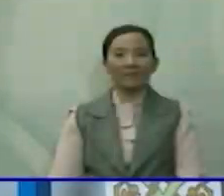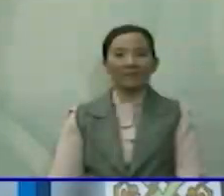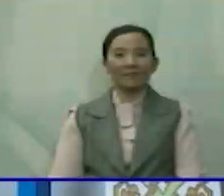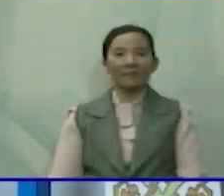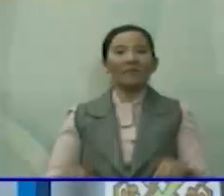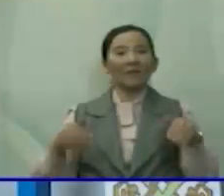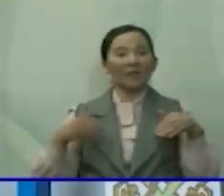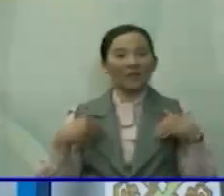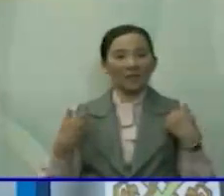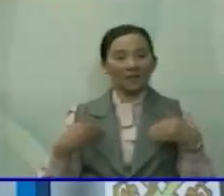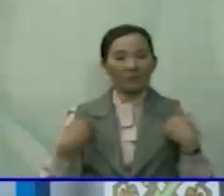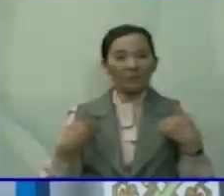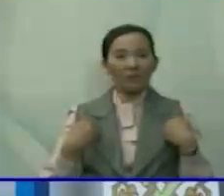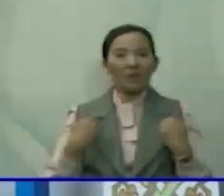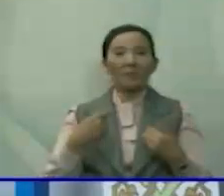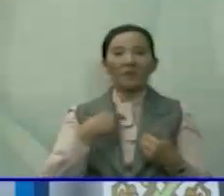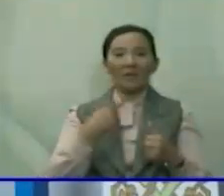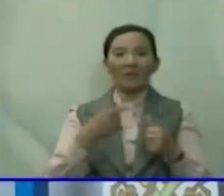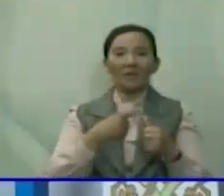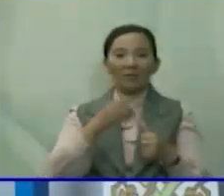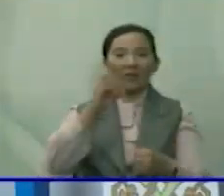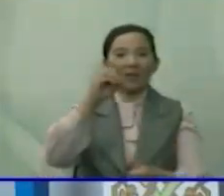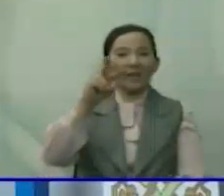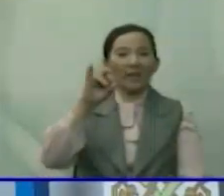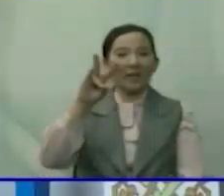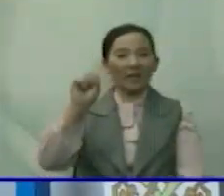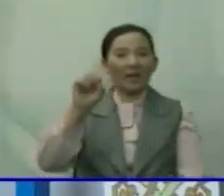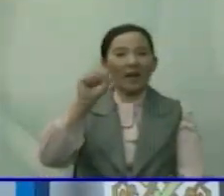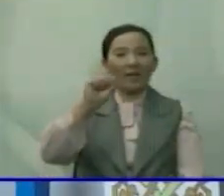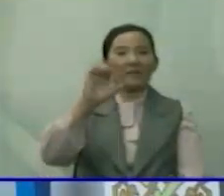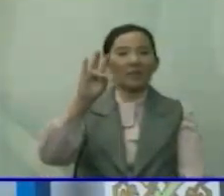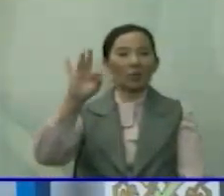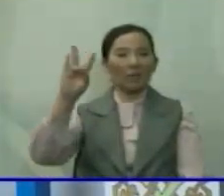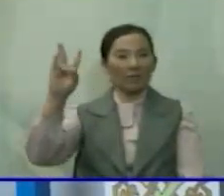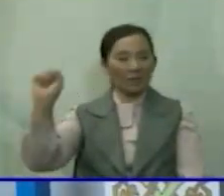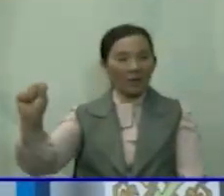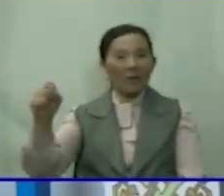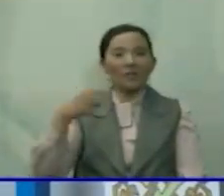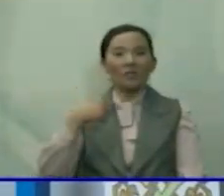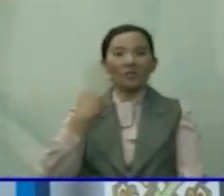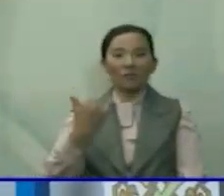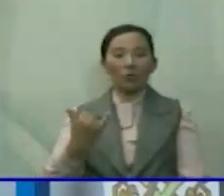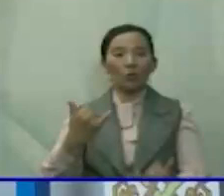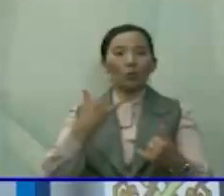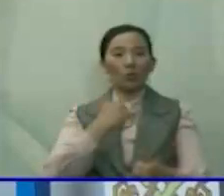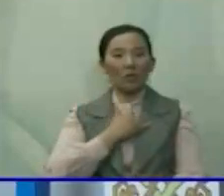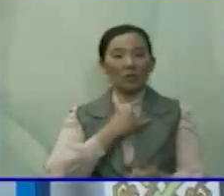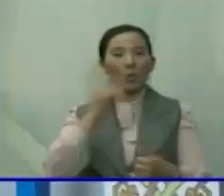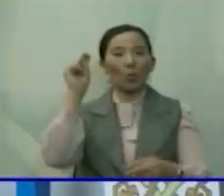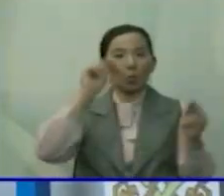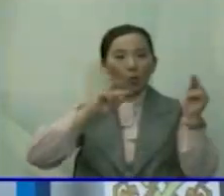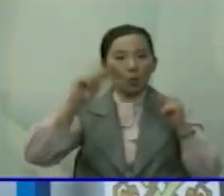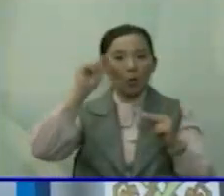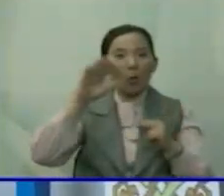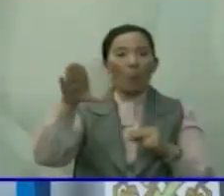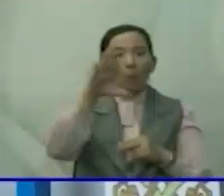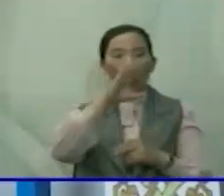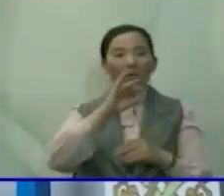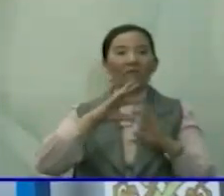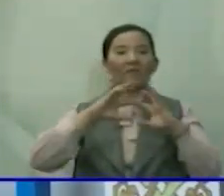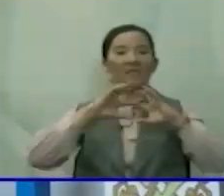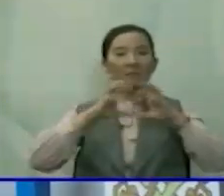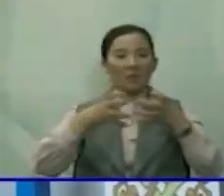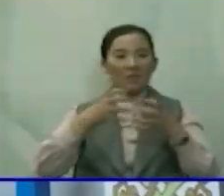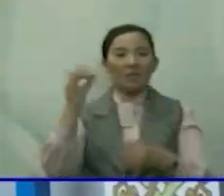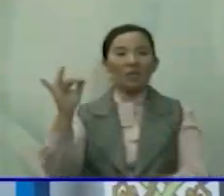здравствуйте меня зовут елена александровна сегодня у нас урок по всемирной истории